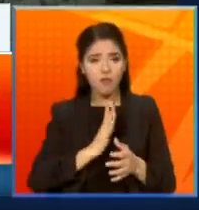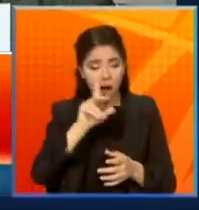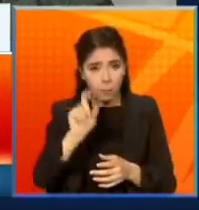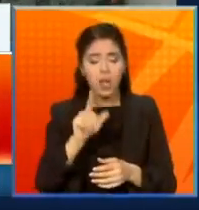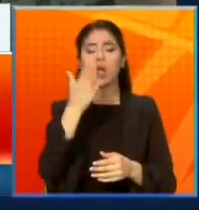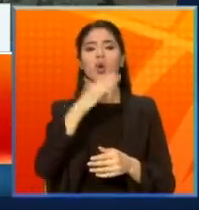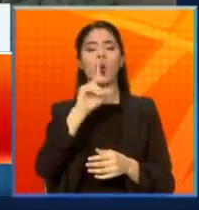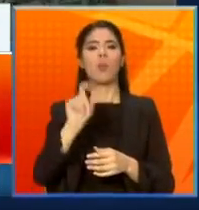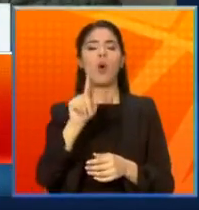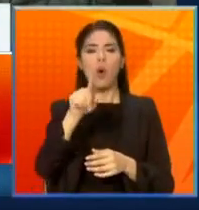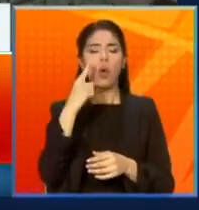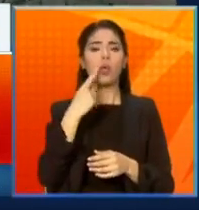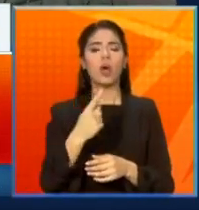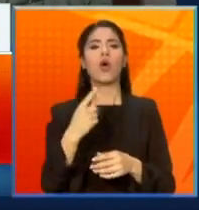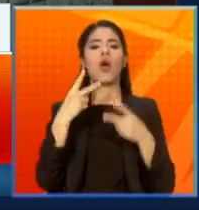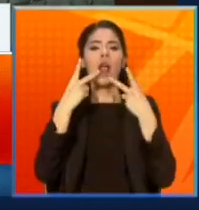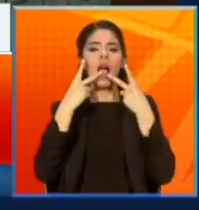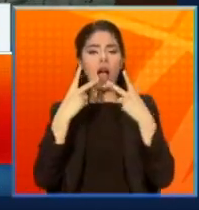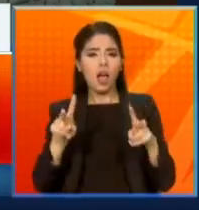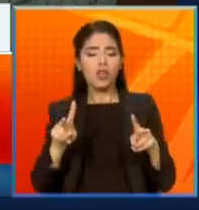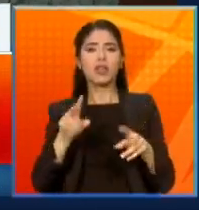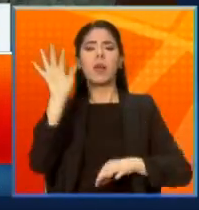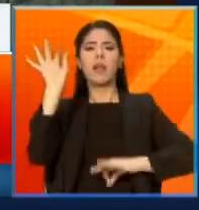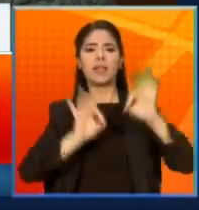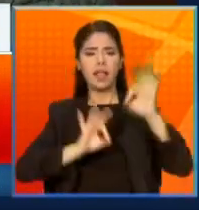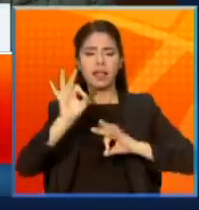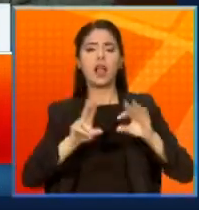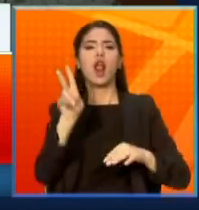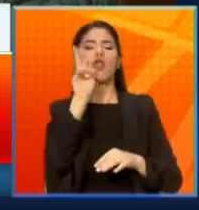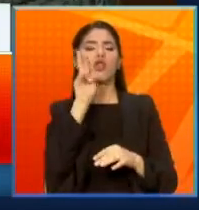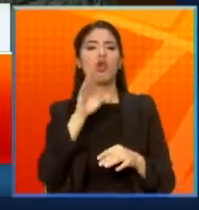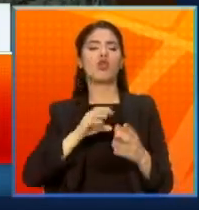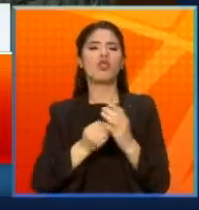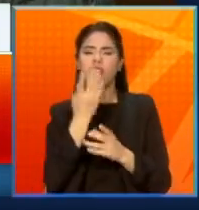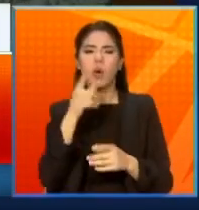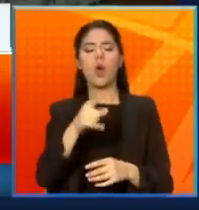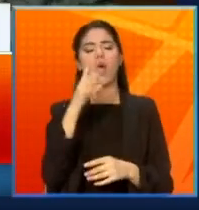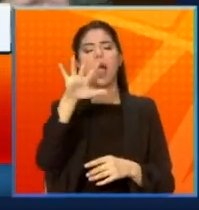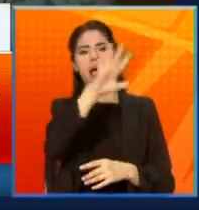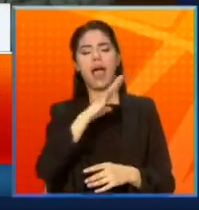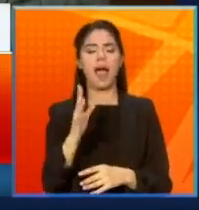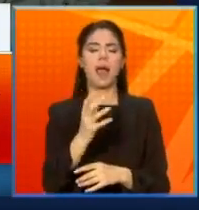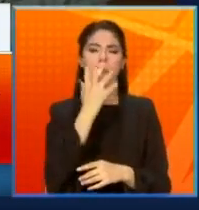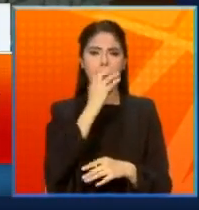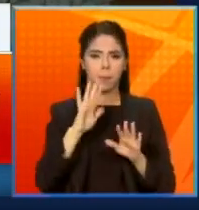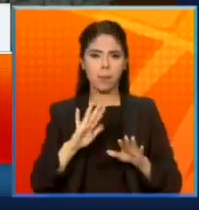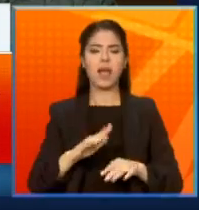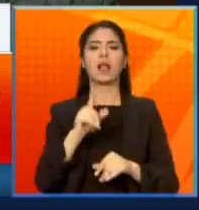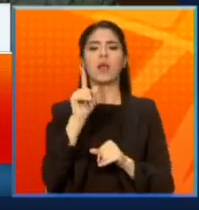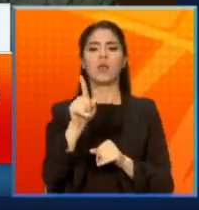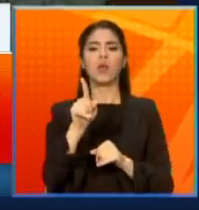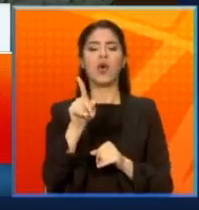yapılan açıklamaların, yerli kitle yapılan tetkiklerin sonucu beklendi ve 75 dakika sonra süren o sonucun ardından